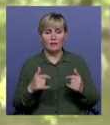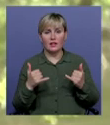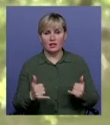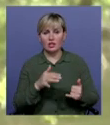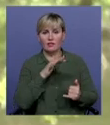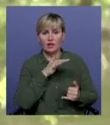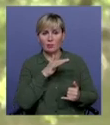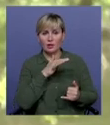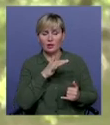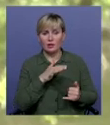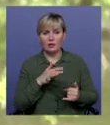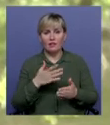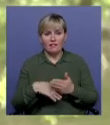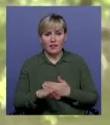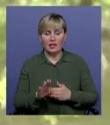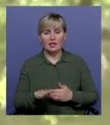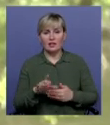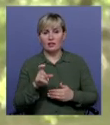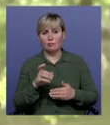время выходы